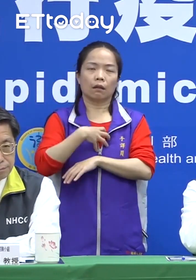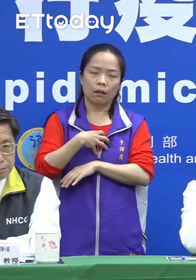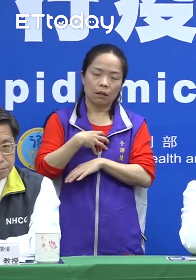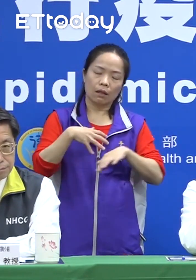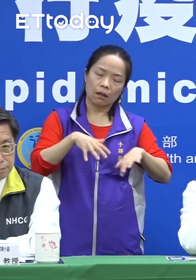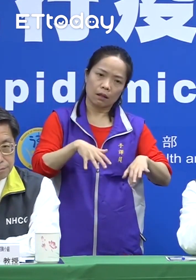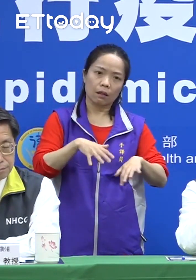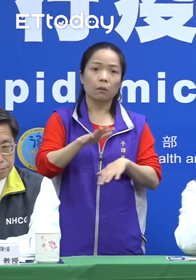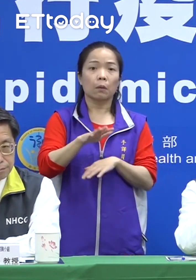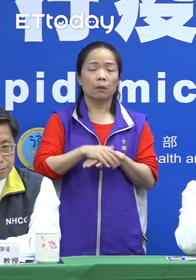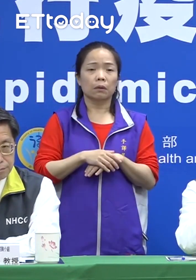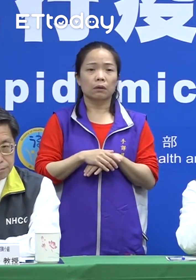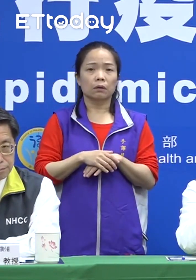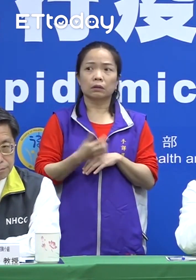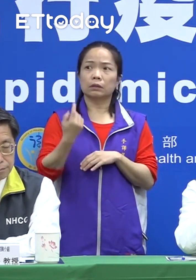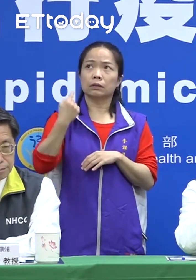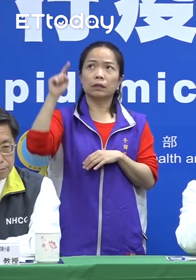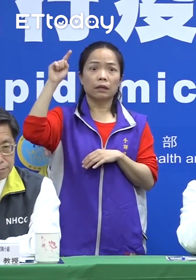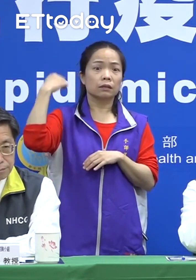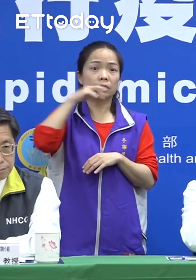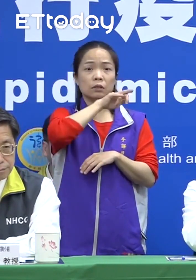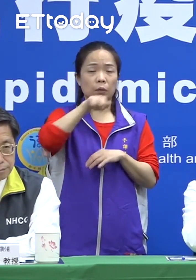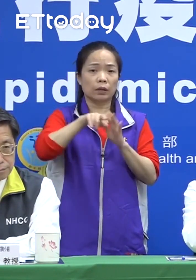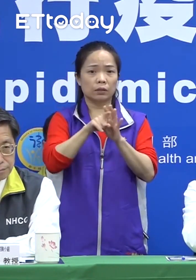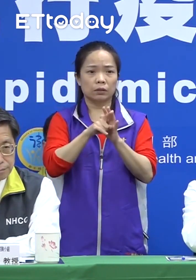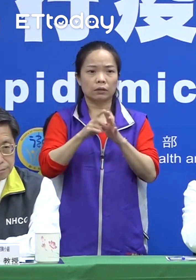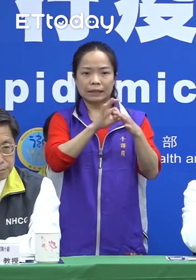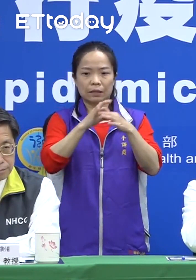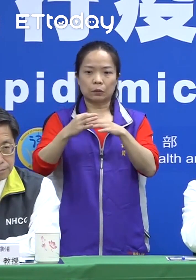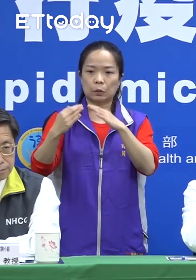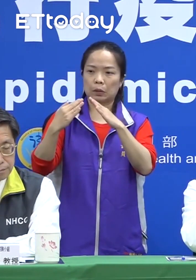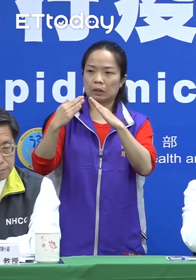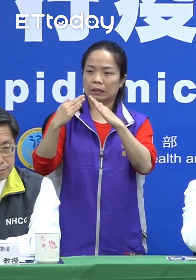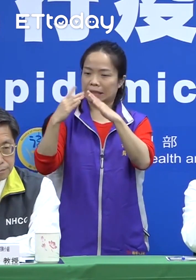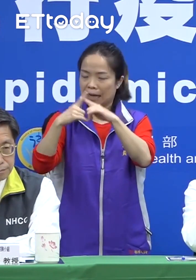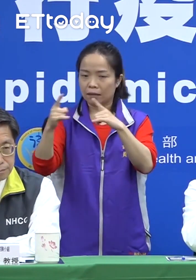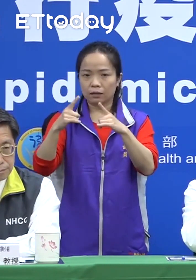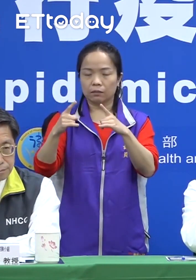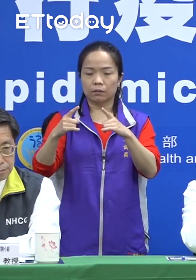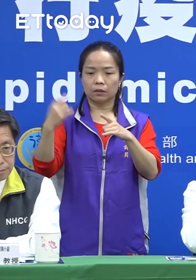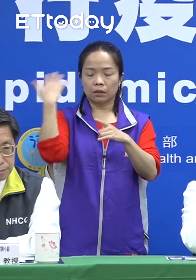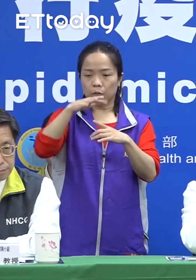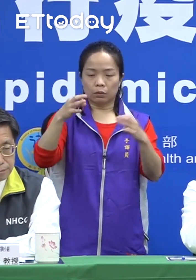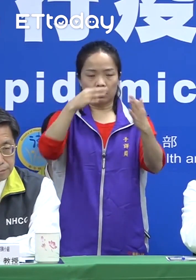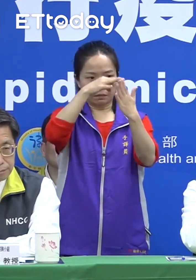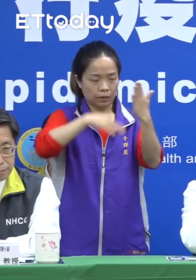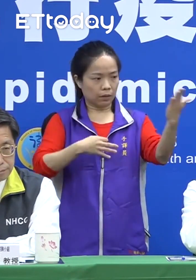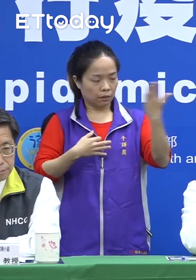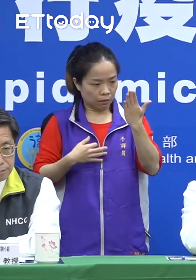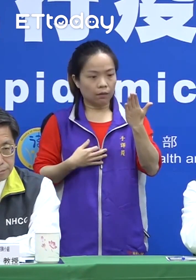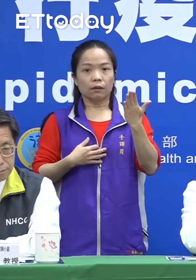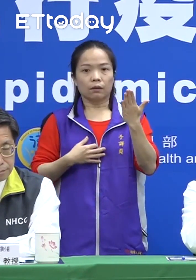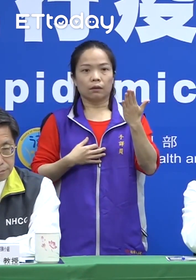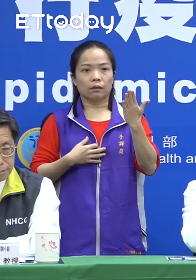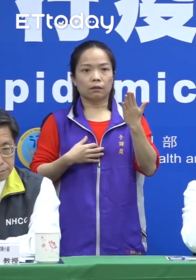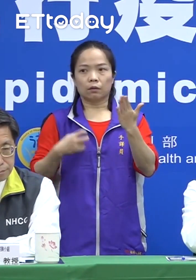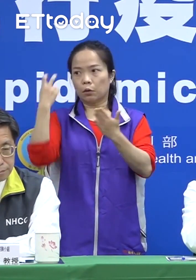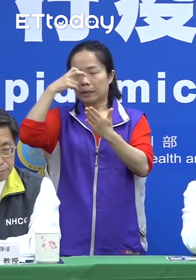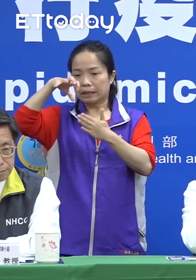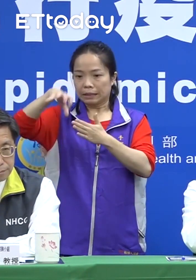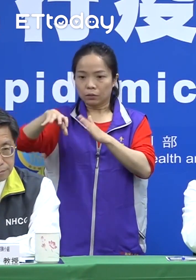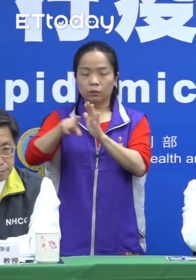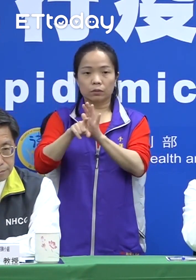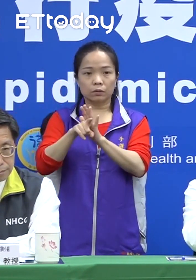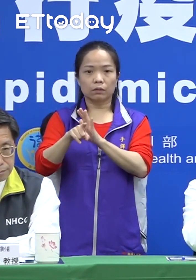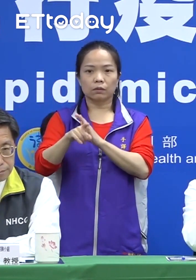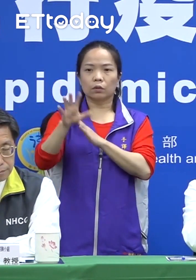倦。好，那上次的时候，有时候呢相对的关系，我们那时候一时接到这名单，好，到时候放到我们检疫所的